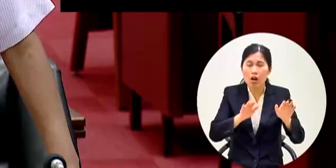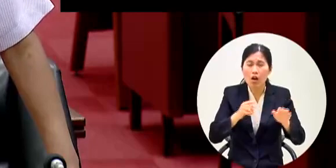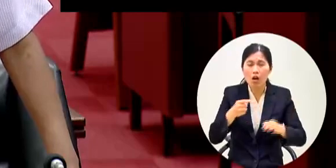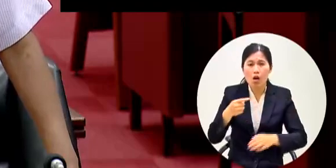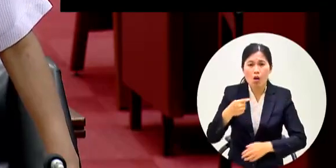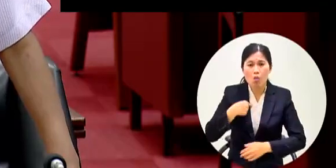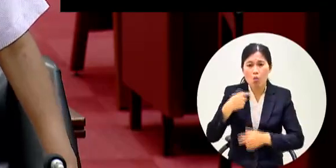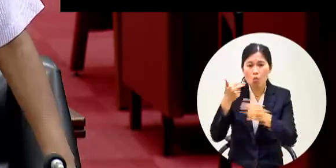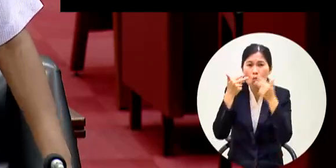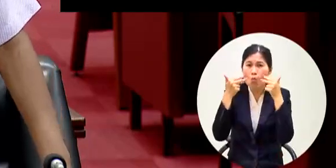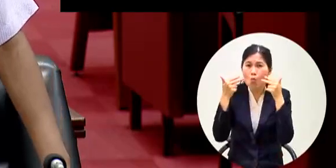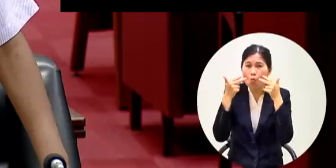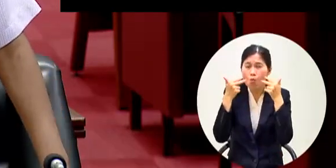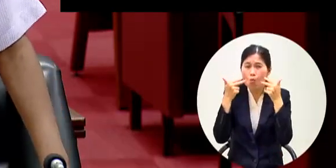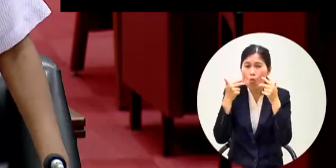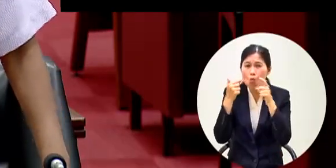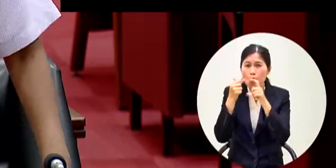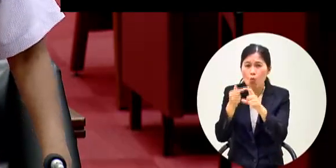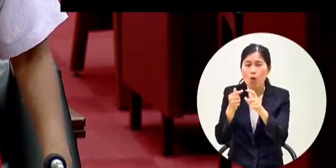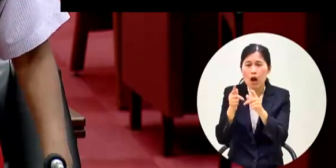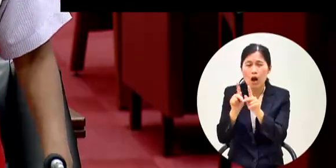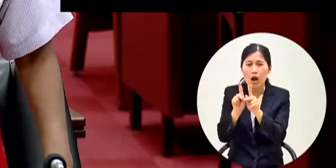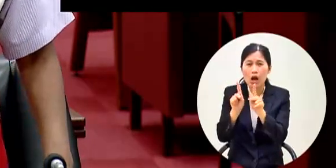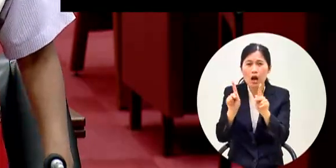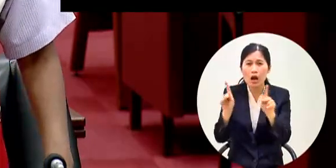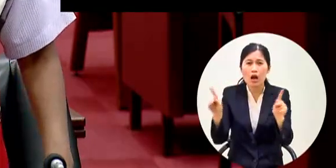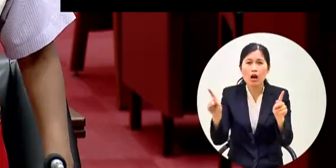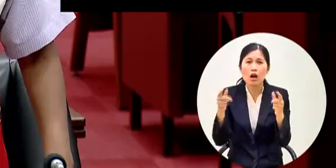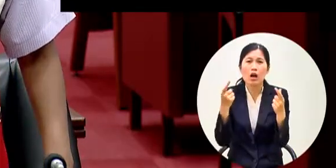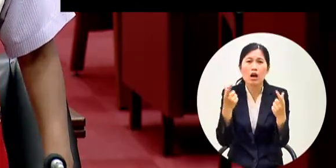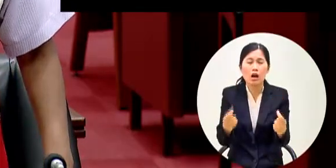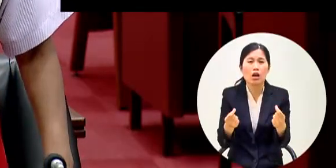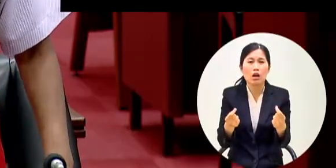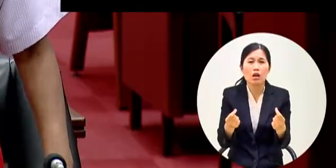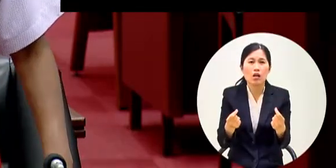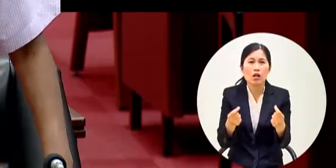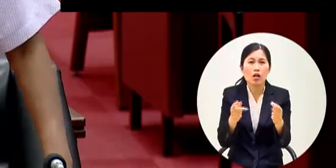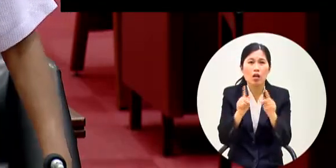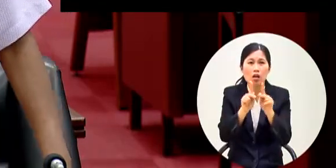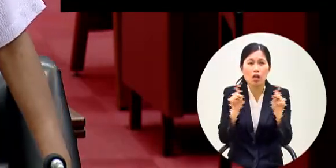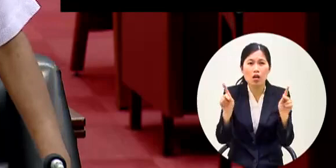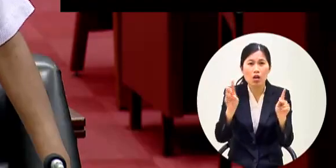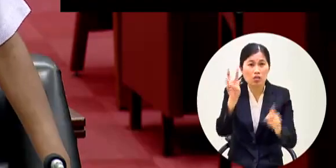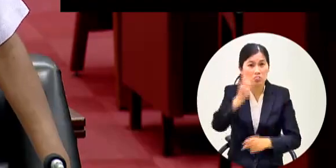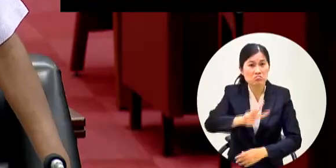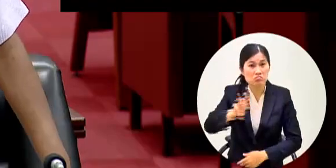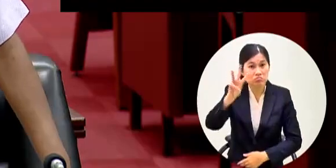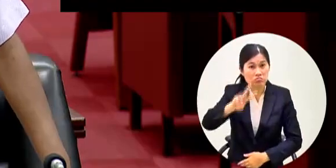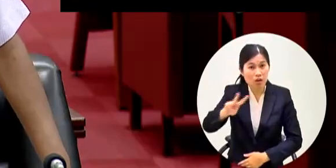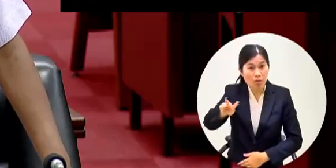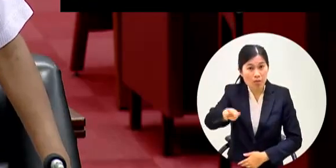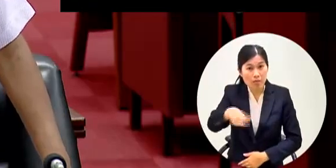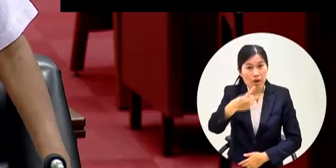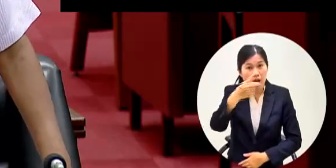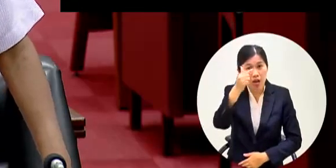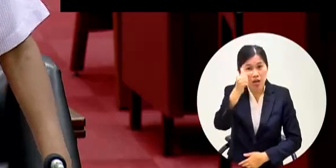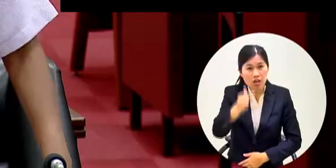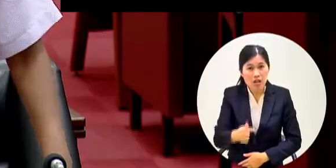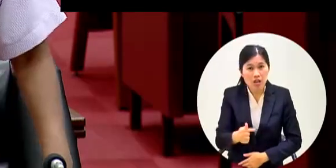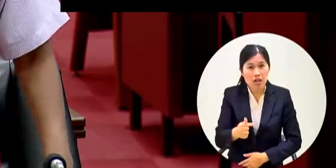那我们原乡呢？一样负债，身为高雄市民，一样负债